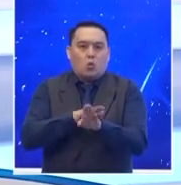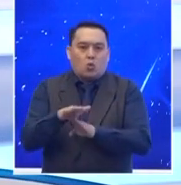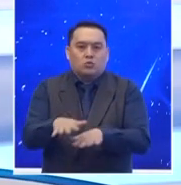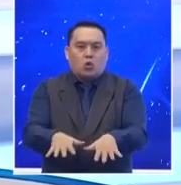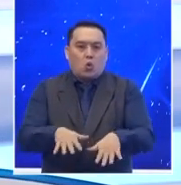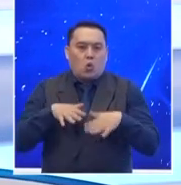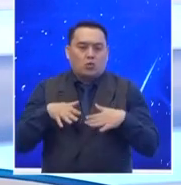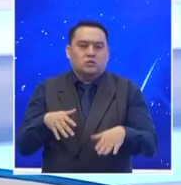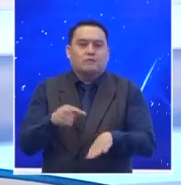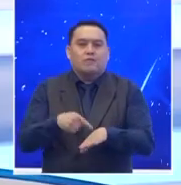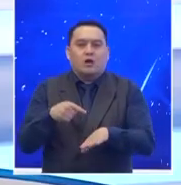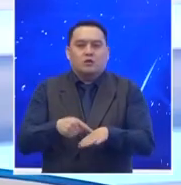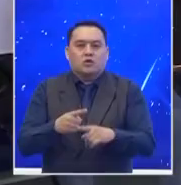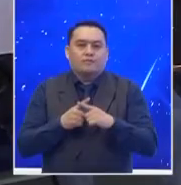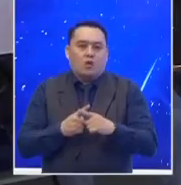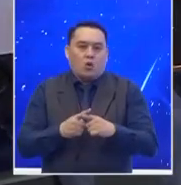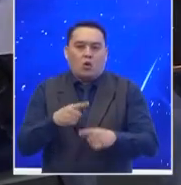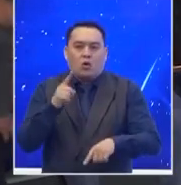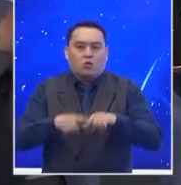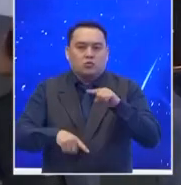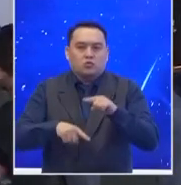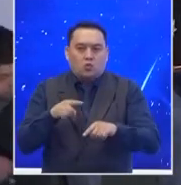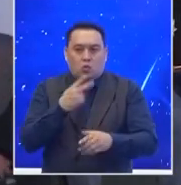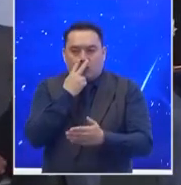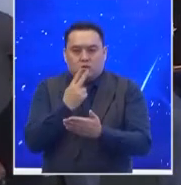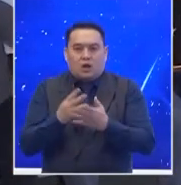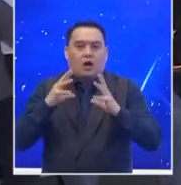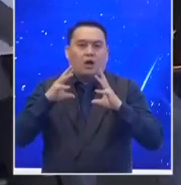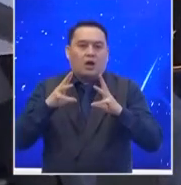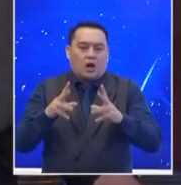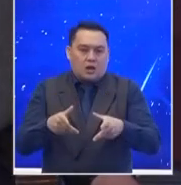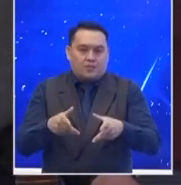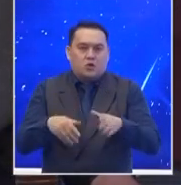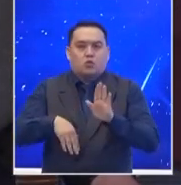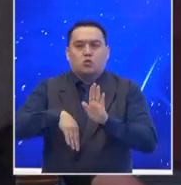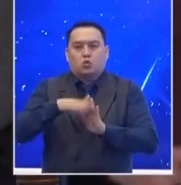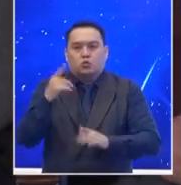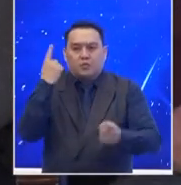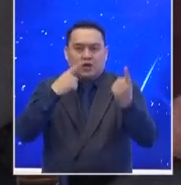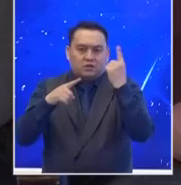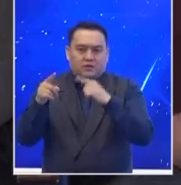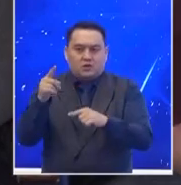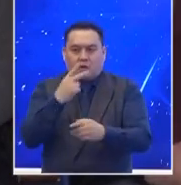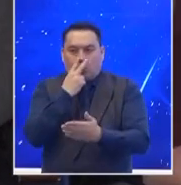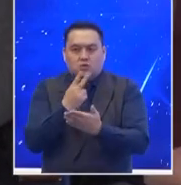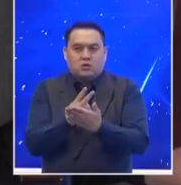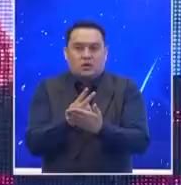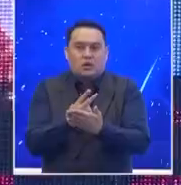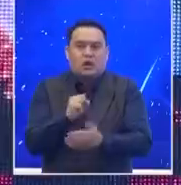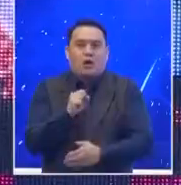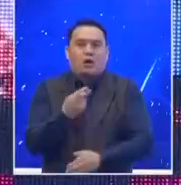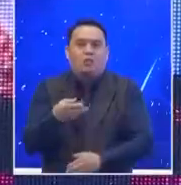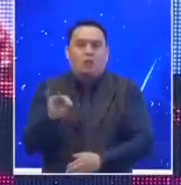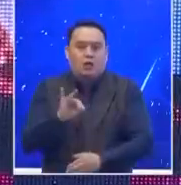көрермен көңілін серпітті. Сахнада отандық авторлардың туындылары мен әлемдік классиканың үздік шығармалары шырқалды. Шара барысында абай